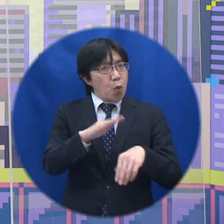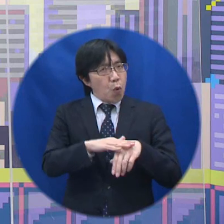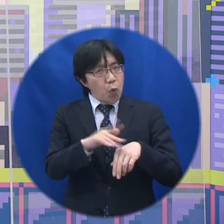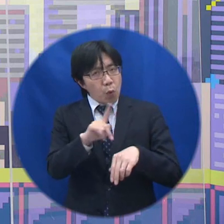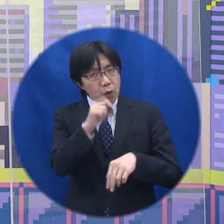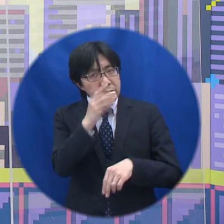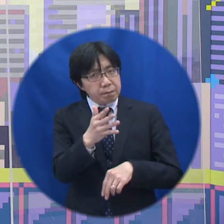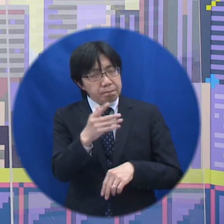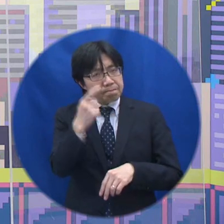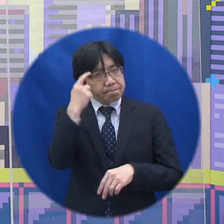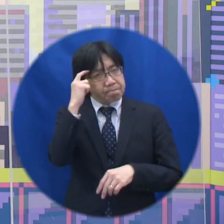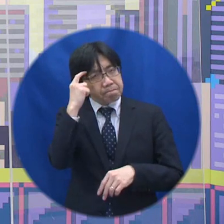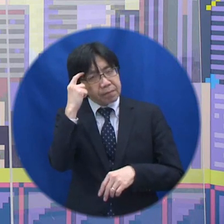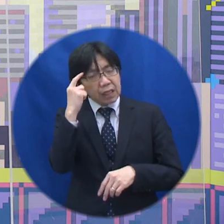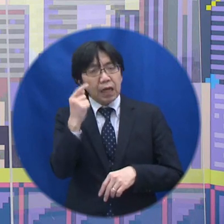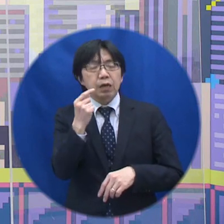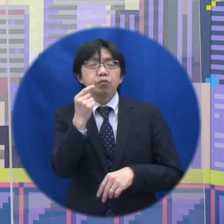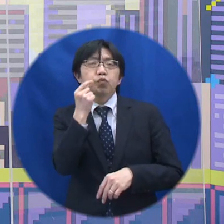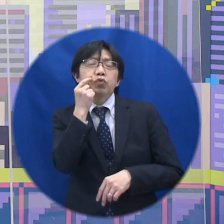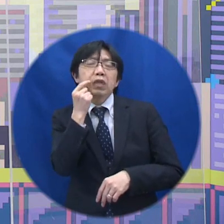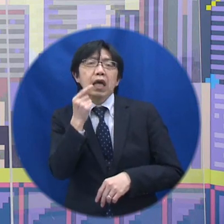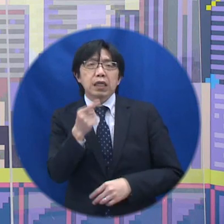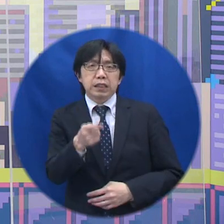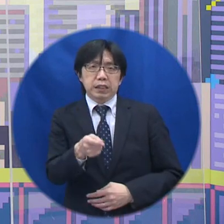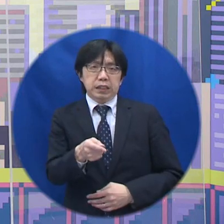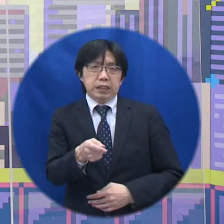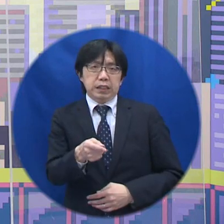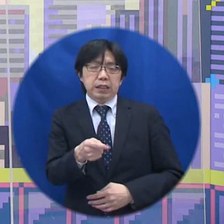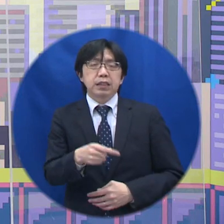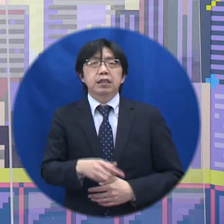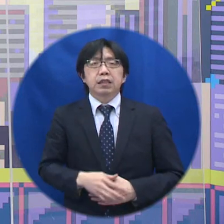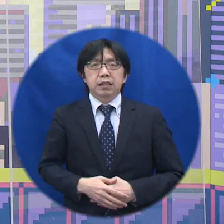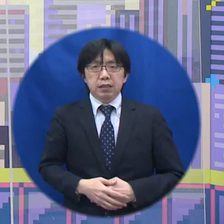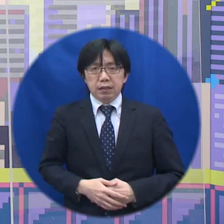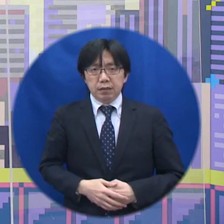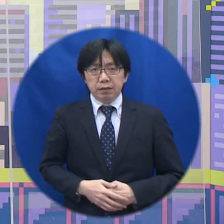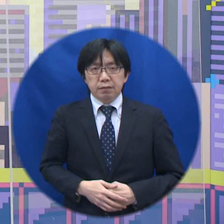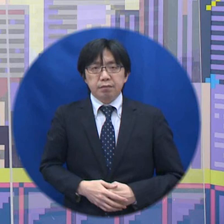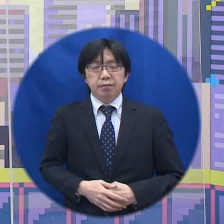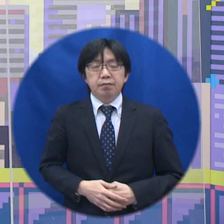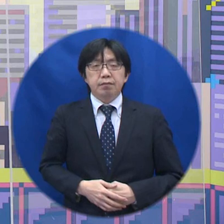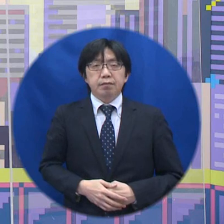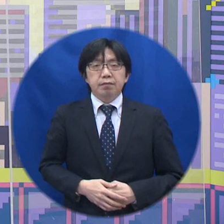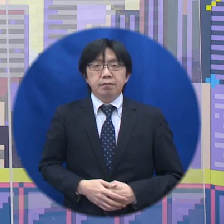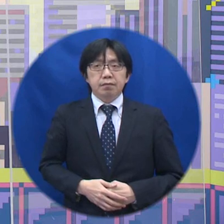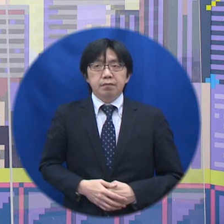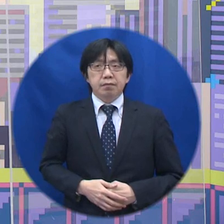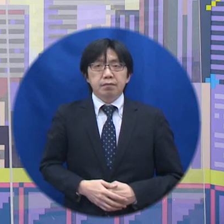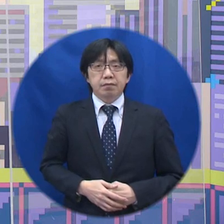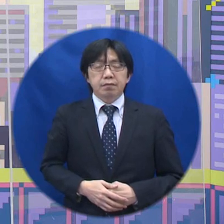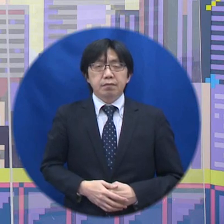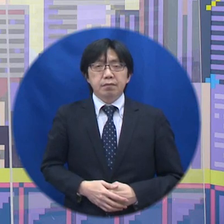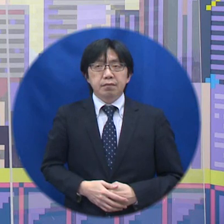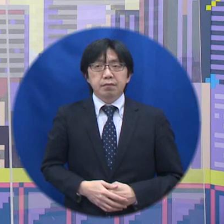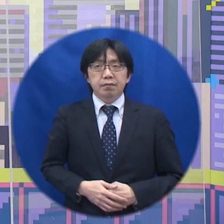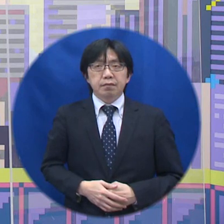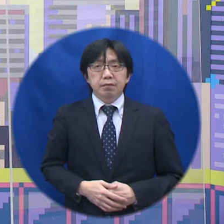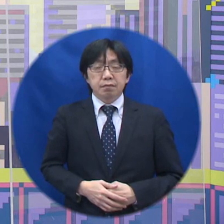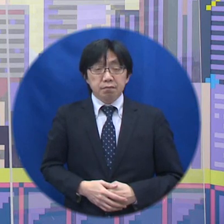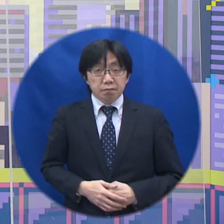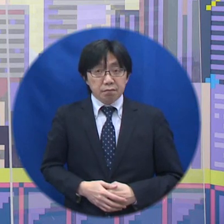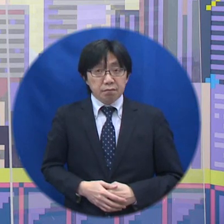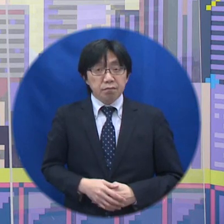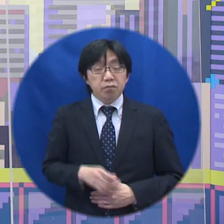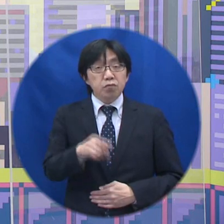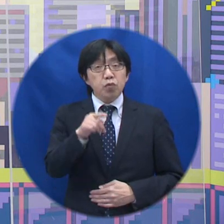臨機応変に別の方法を取ることが知的障害をお持ちの方はできません。そ